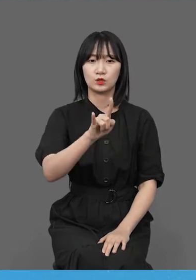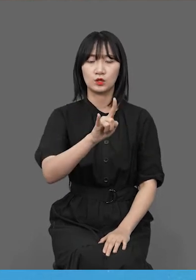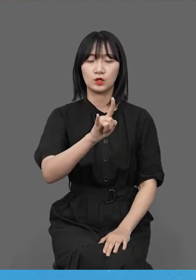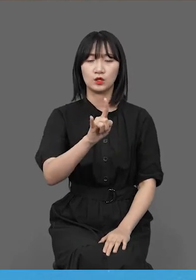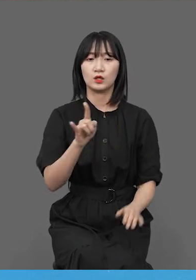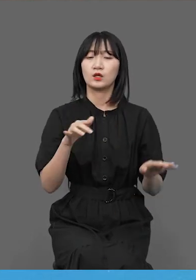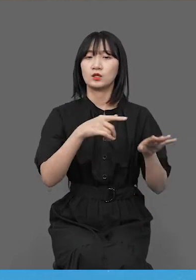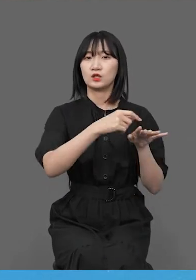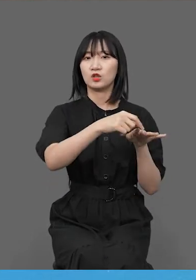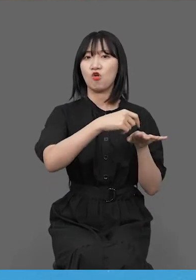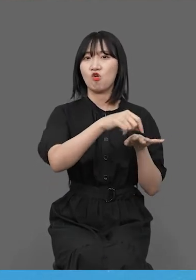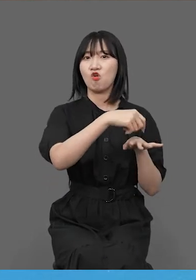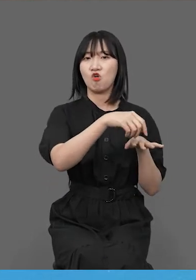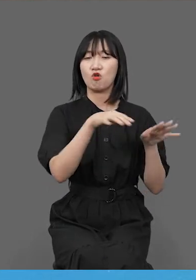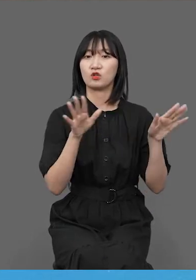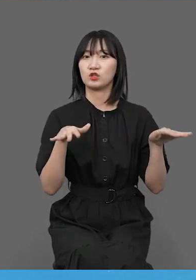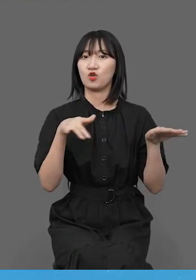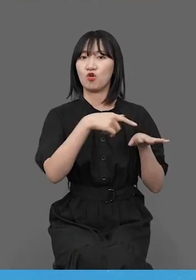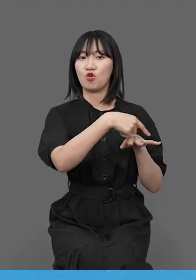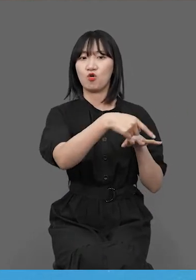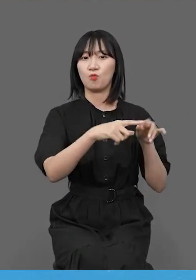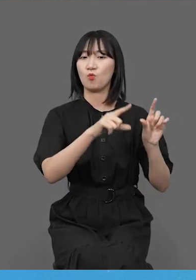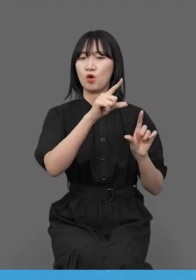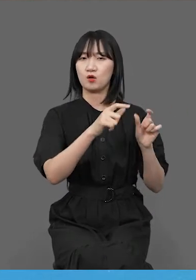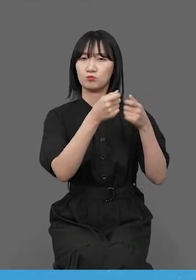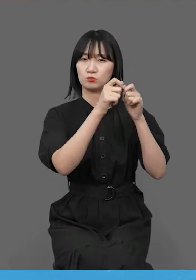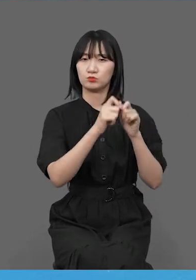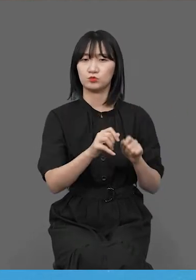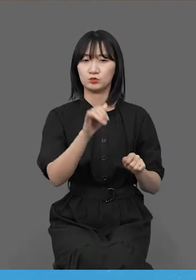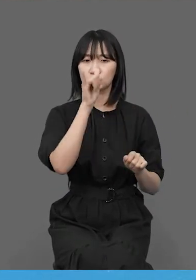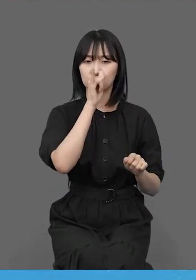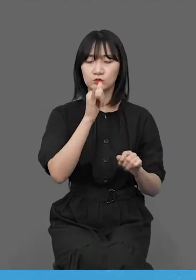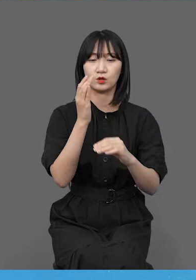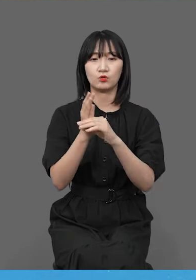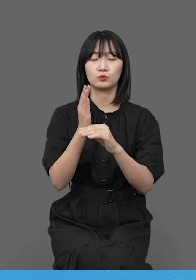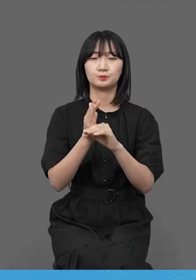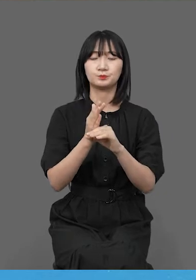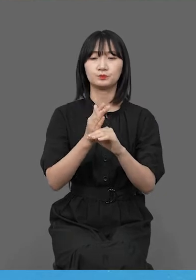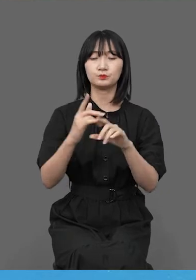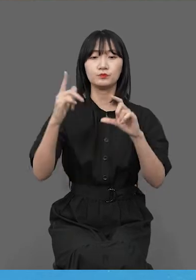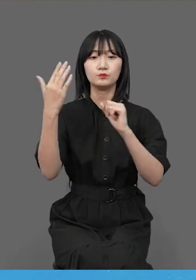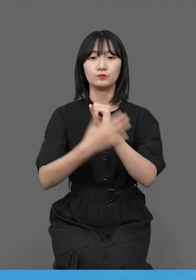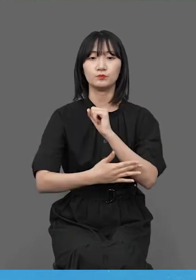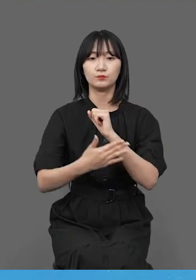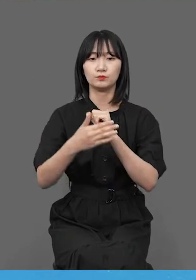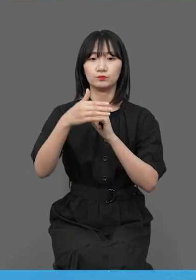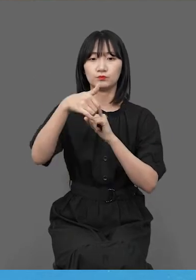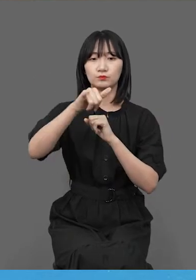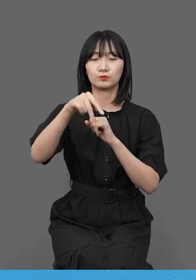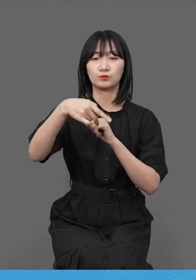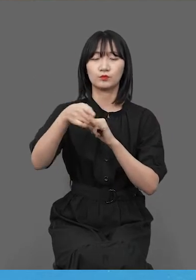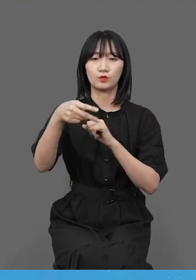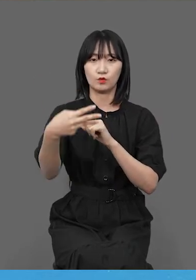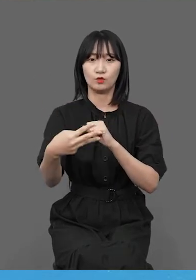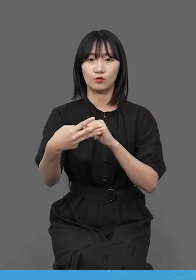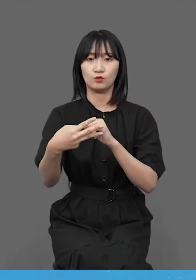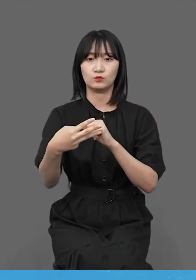대한 분석 내용이 나옵니다. 저 가운데 화석 사진이 바로 시조새의 깃털